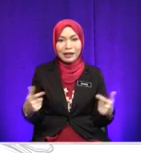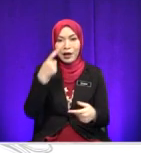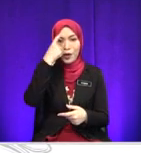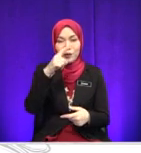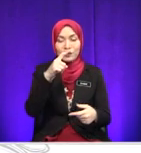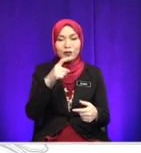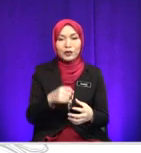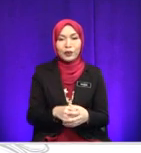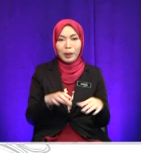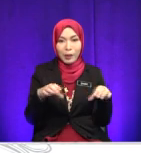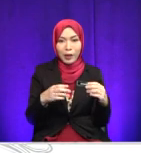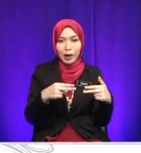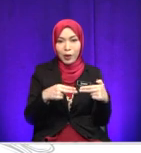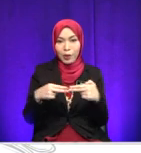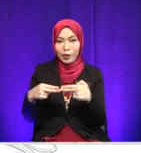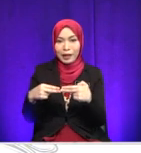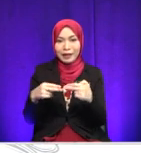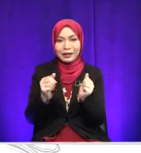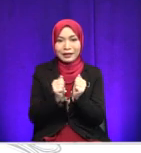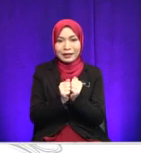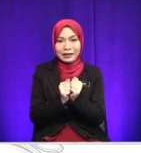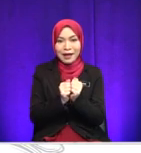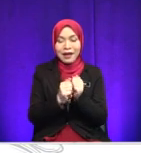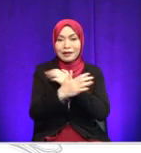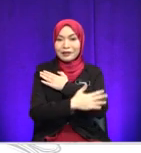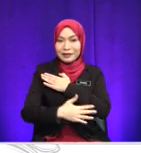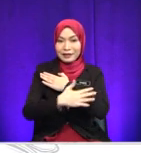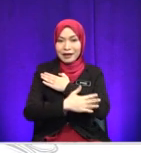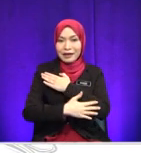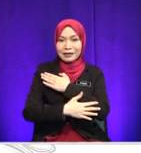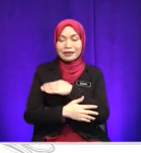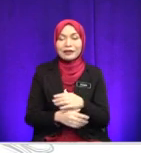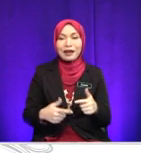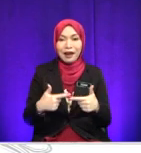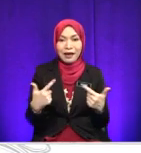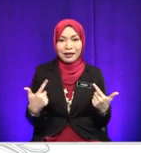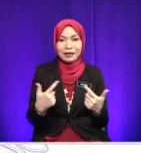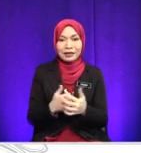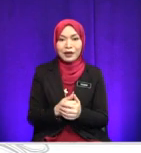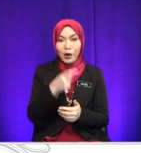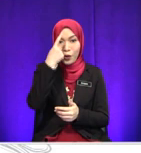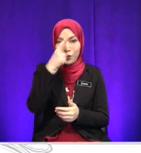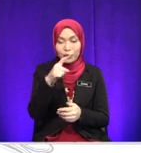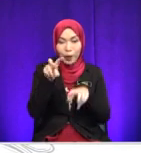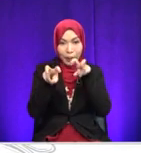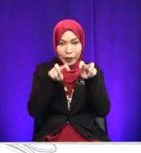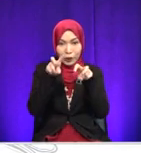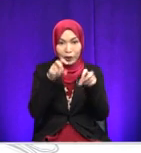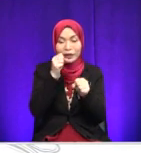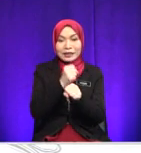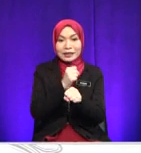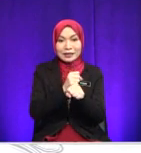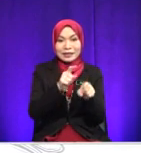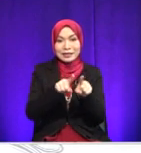sedia ada yang memberi manfaat kepada Malaysia dan kedua-dua negara tersebut serta meneroka kerjasama strategik baharu dalam sektor